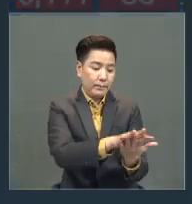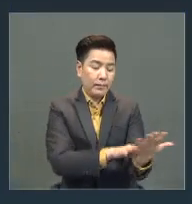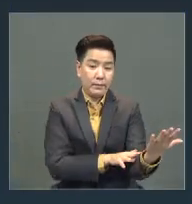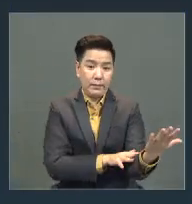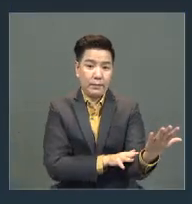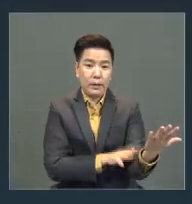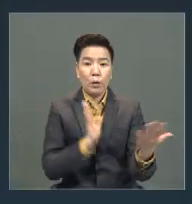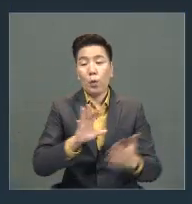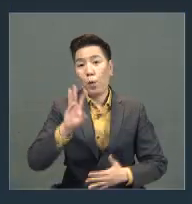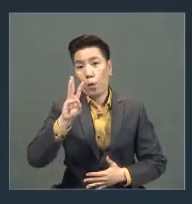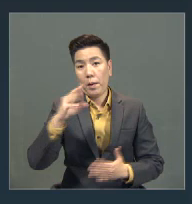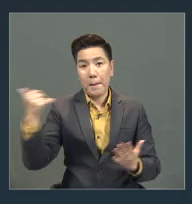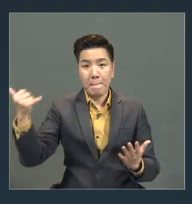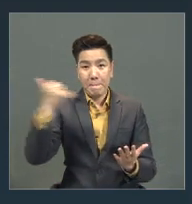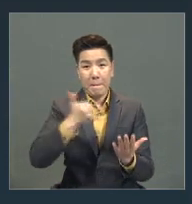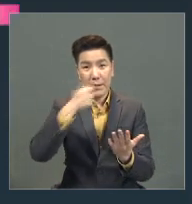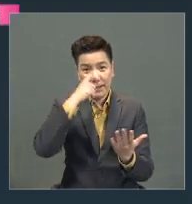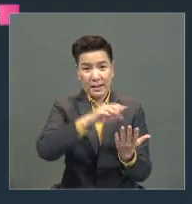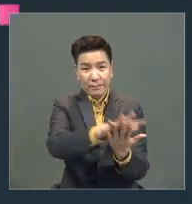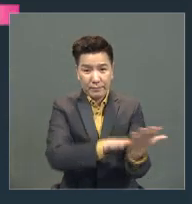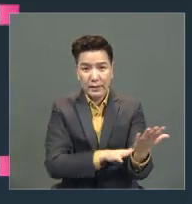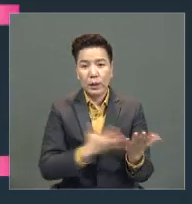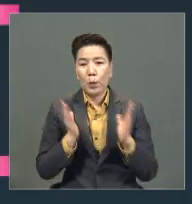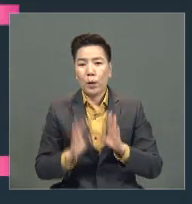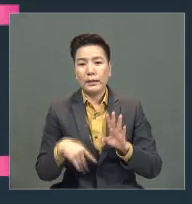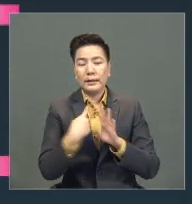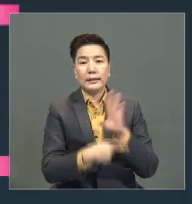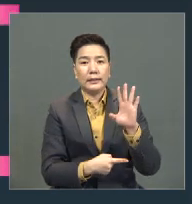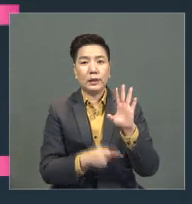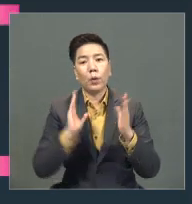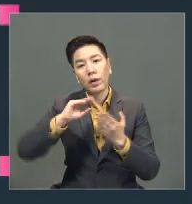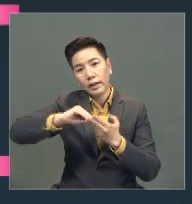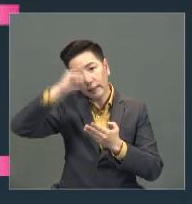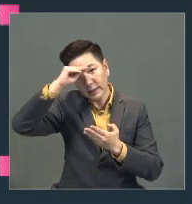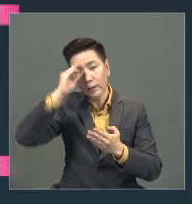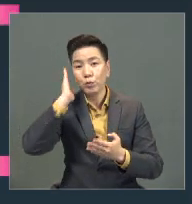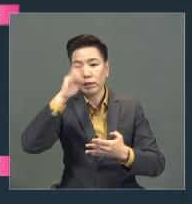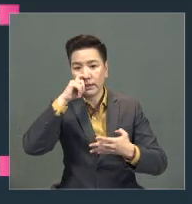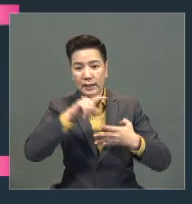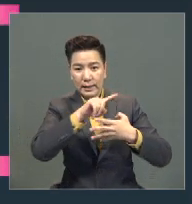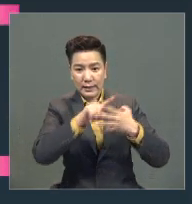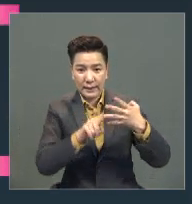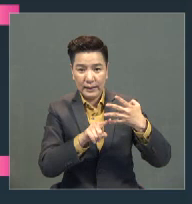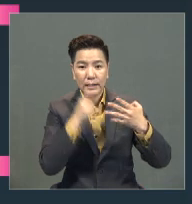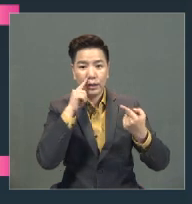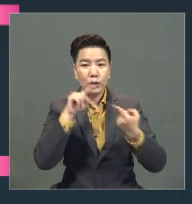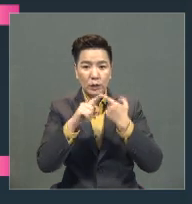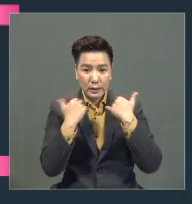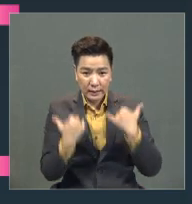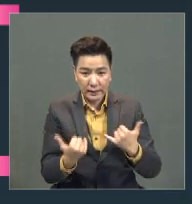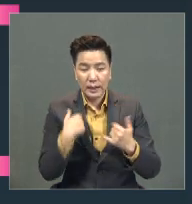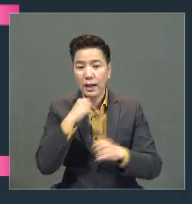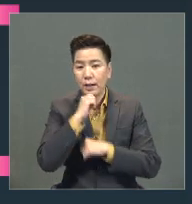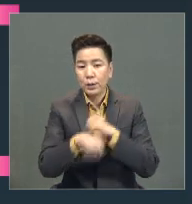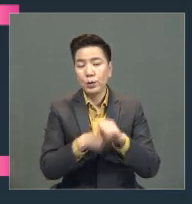ศจำนวนผู้ป่วย6คนที่เดินทางมาจากต่างประเทศ4คนแรกเป็นนักศึกษาชายไทยค่ะกลับมาจากอียิปต์อายุตั้ง